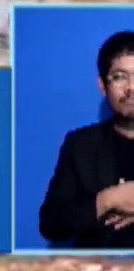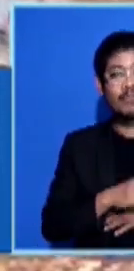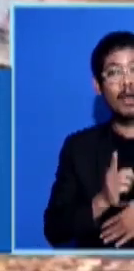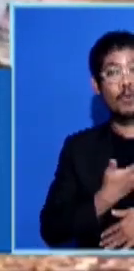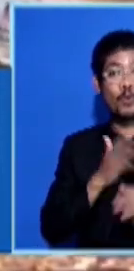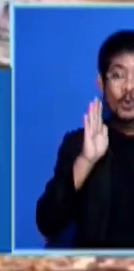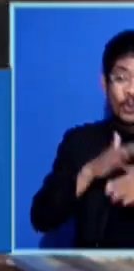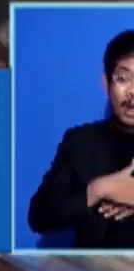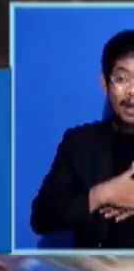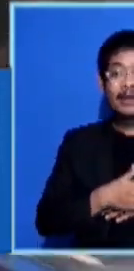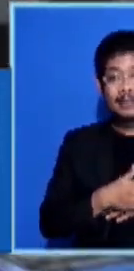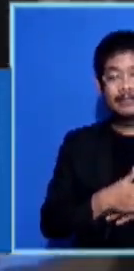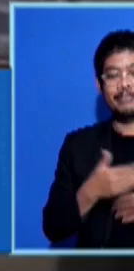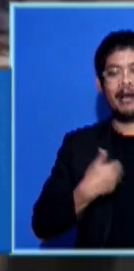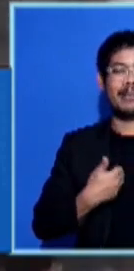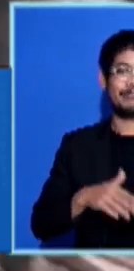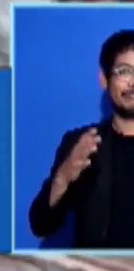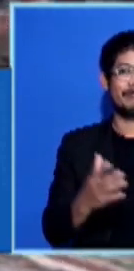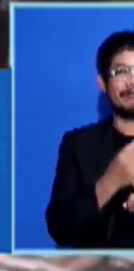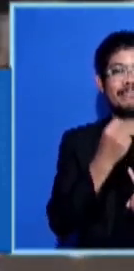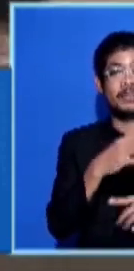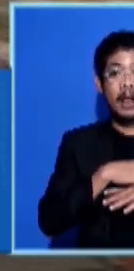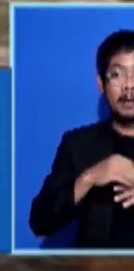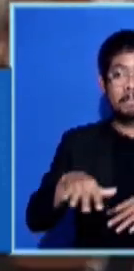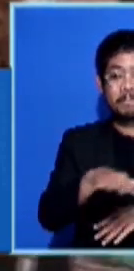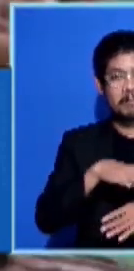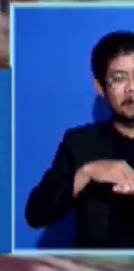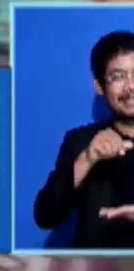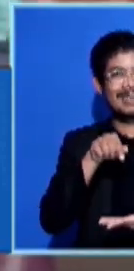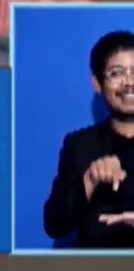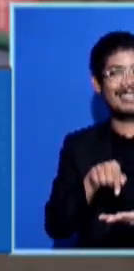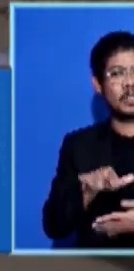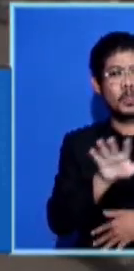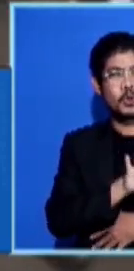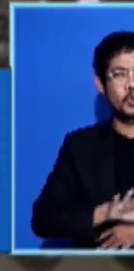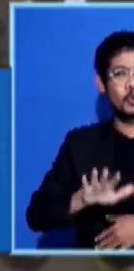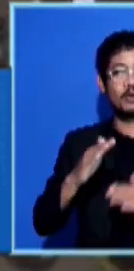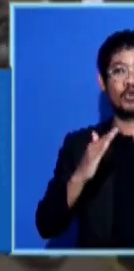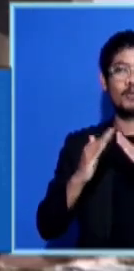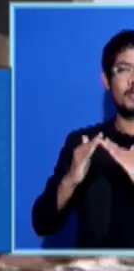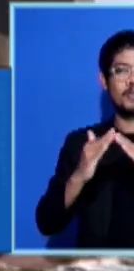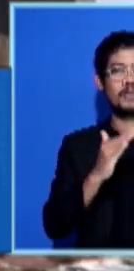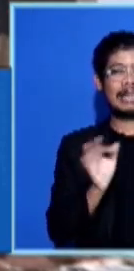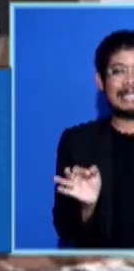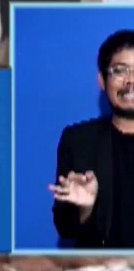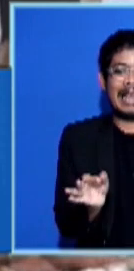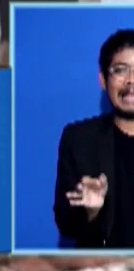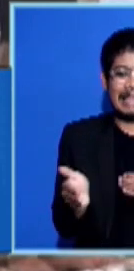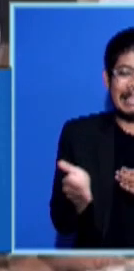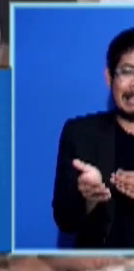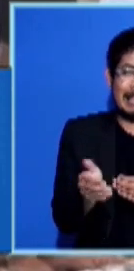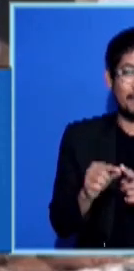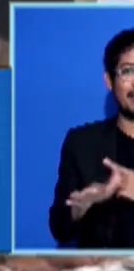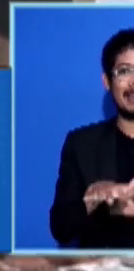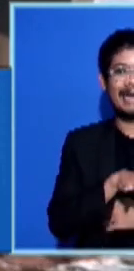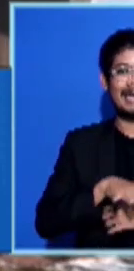id, dengan kondisi alamnya berupa gumuk pasir berlatar belakang perbukitan dan suasana dekat pantai. Sholat Idul